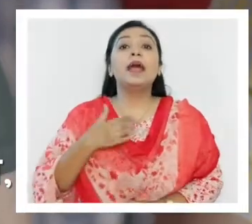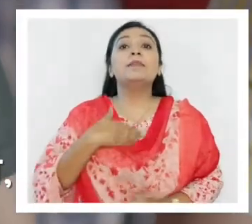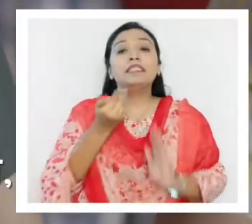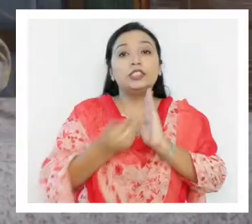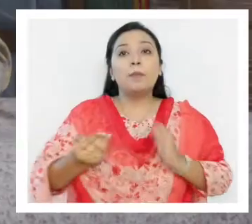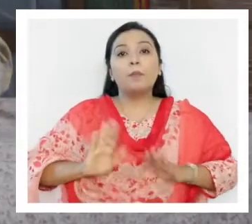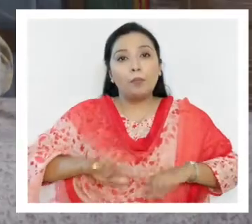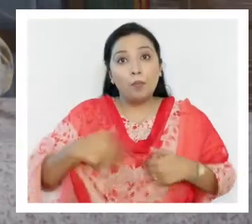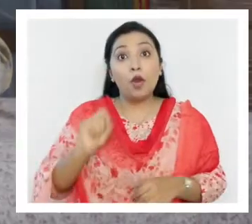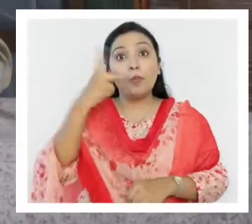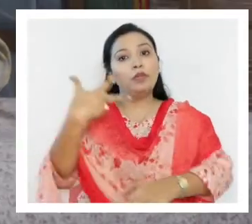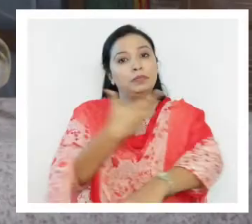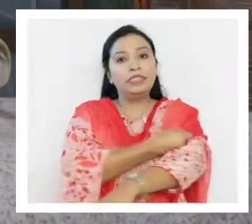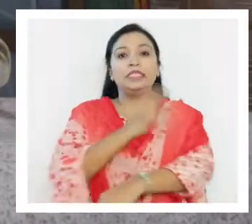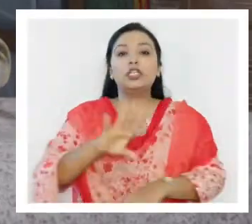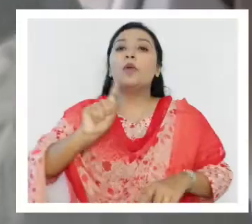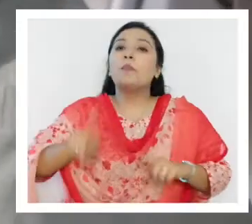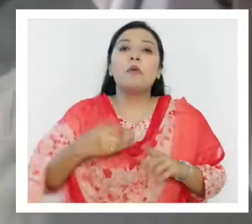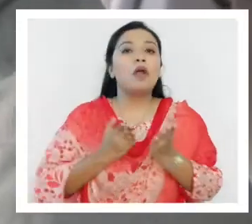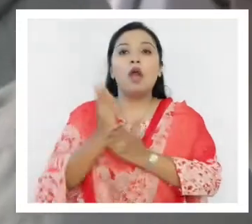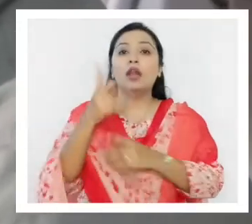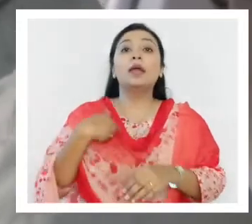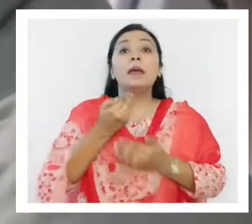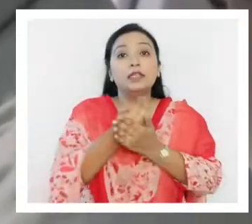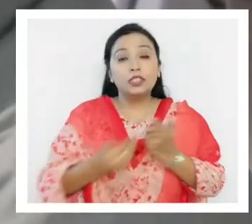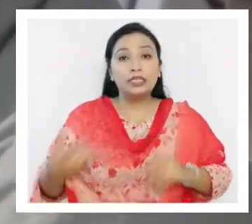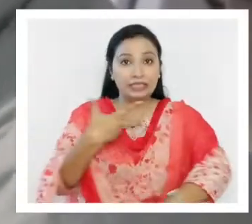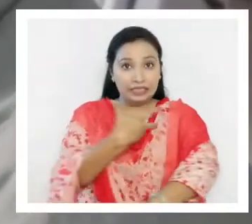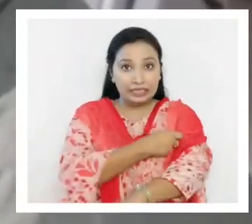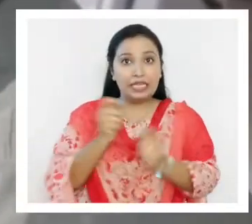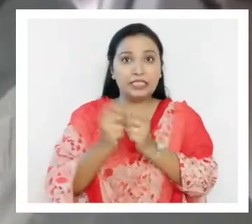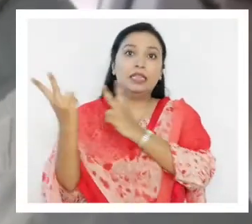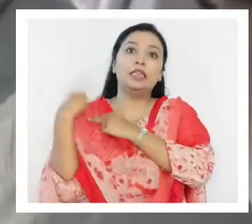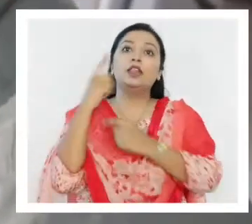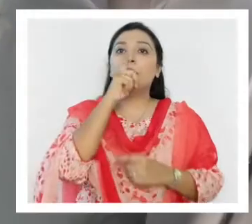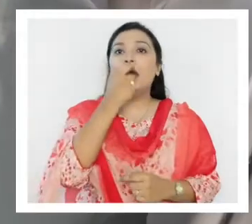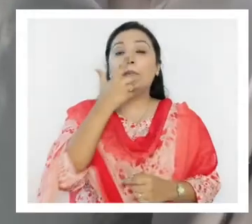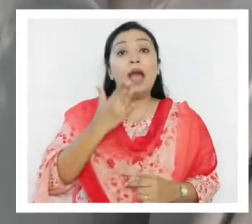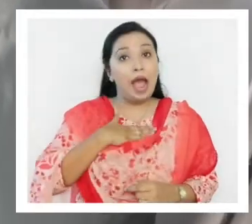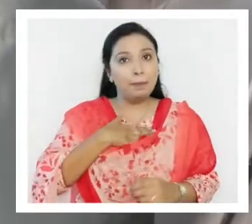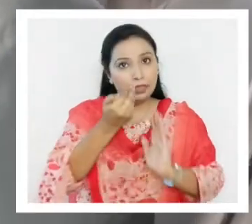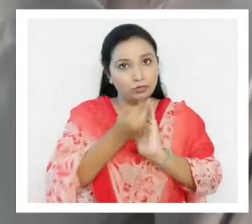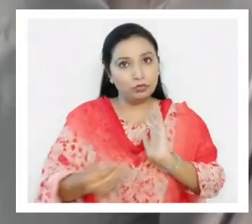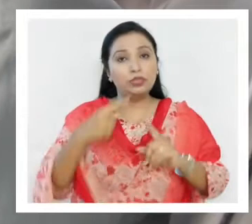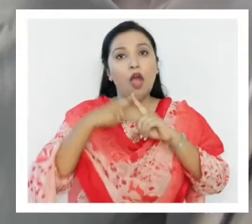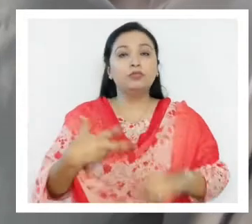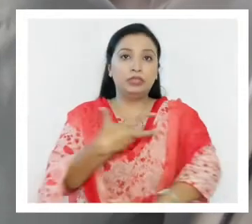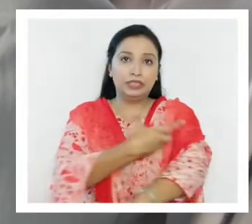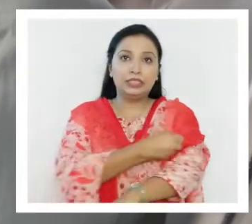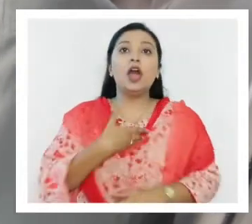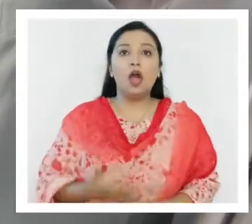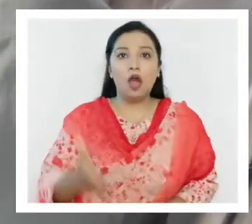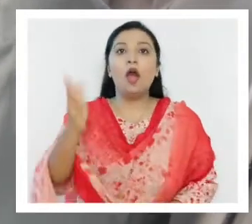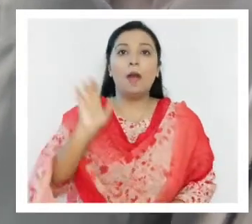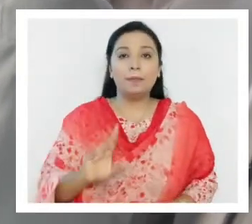পেকে ওয়ানে রে টিকা রে আ তানি থায়ান থামি। সন্তানের টিকাদান নিশ্চিত করা বাবা মার গুরুত্বপূর্ণ দায়িত্ব, তাই আমি আমার সন্তানকে হামরুবেলা